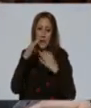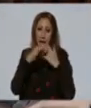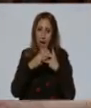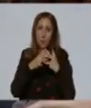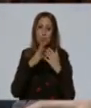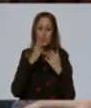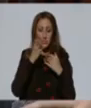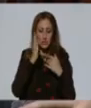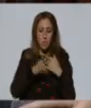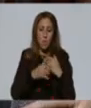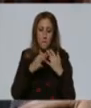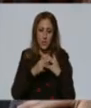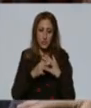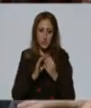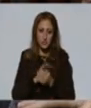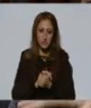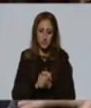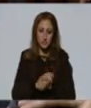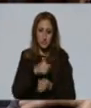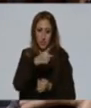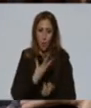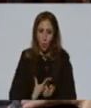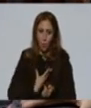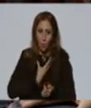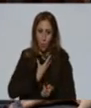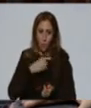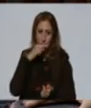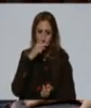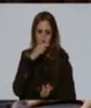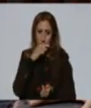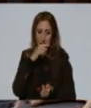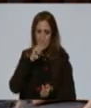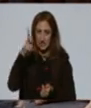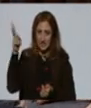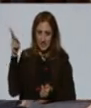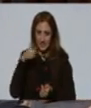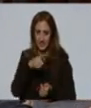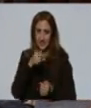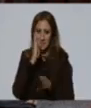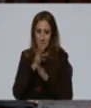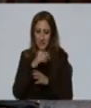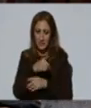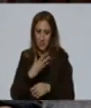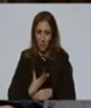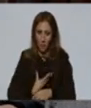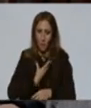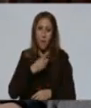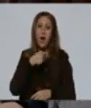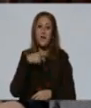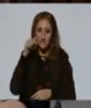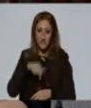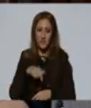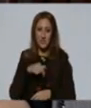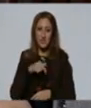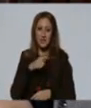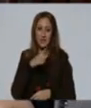الواحد يتجوز. الغيره بقى انت بتغيري عليه؟ اه بس ما ببينش. شفت بقى دي شفت ما ببينش دي معناها ان